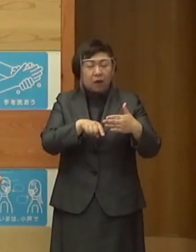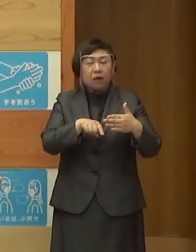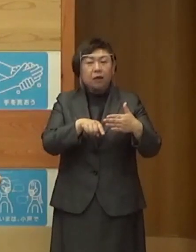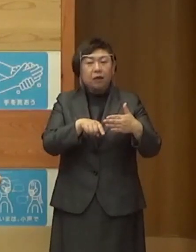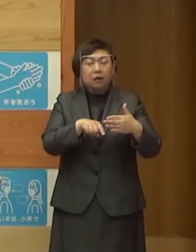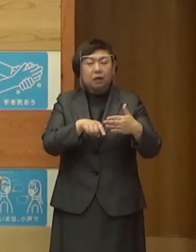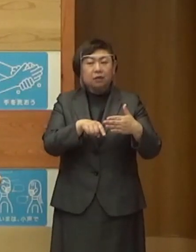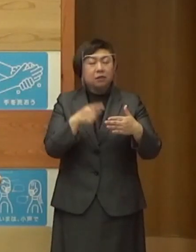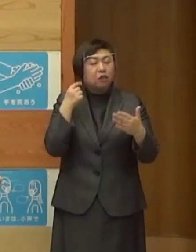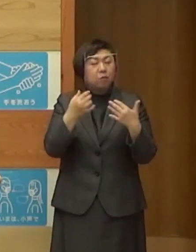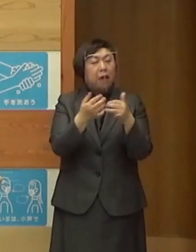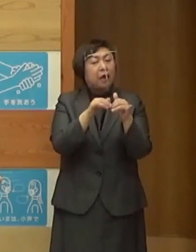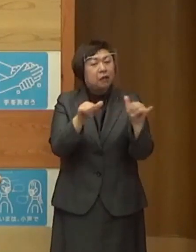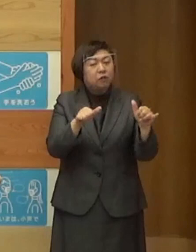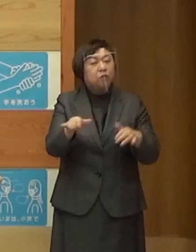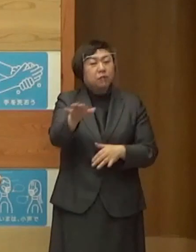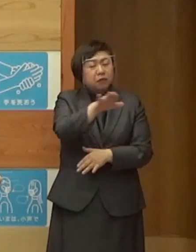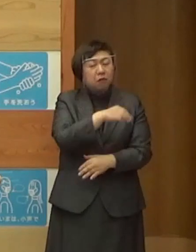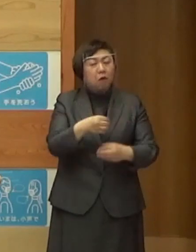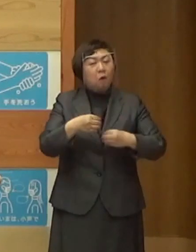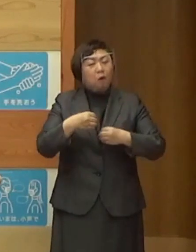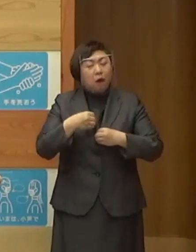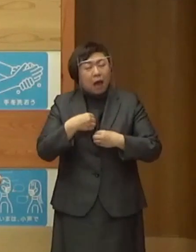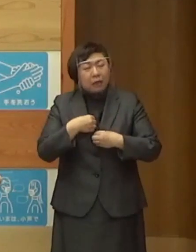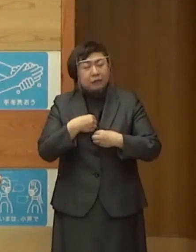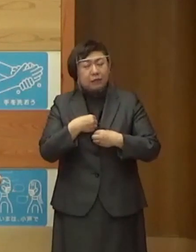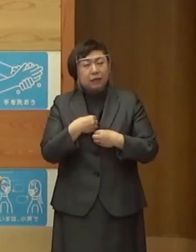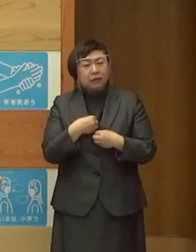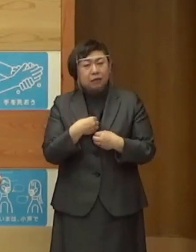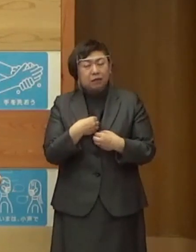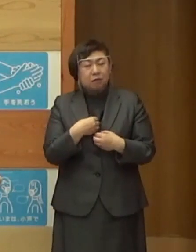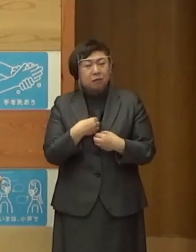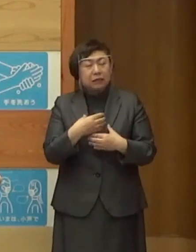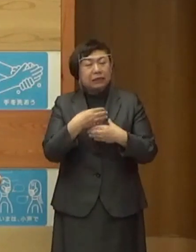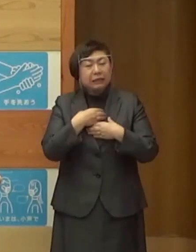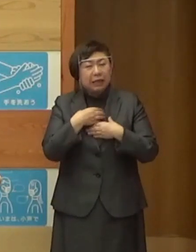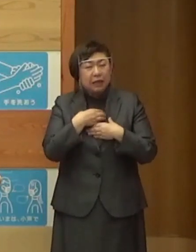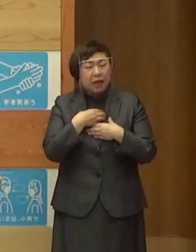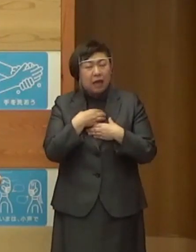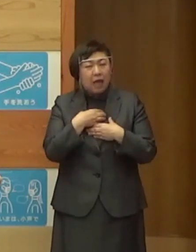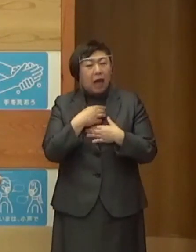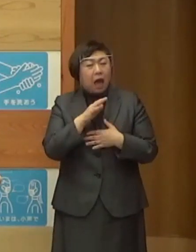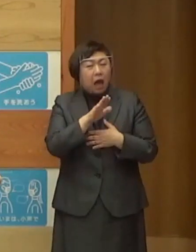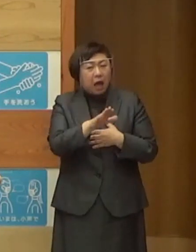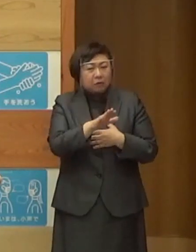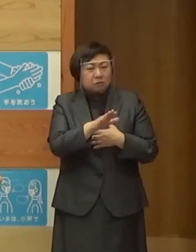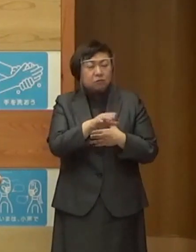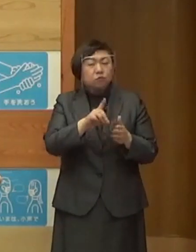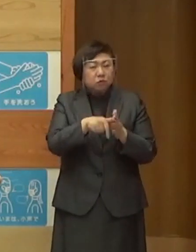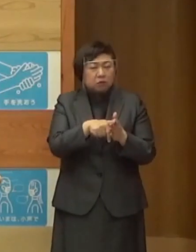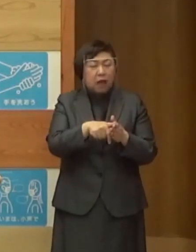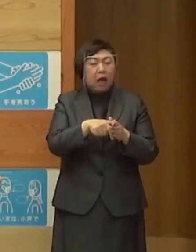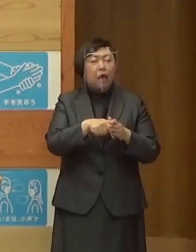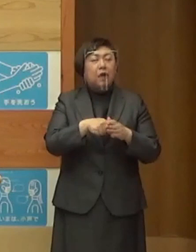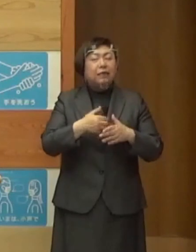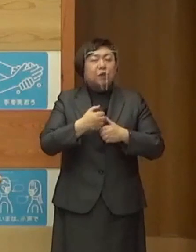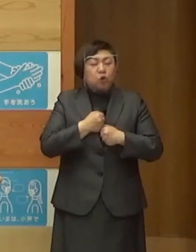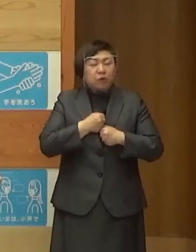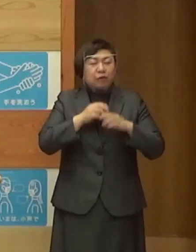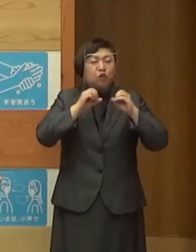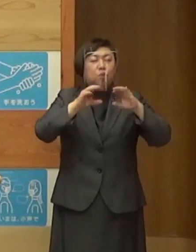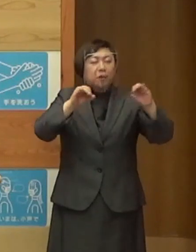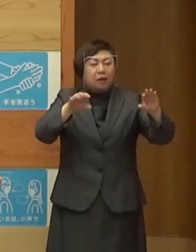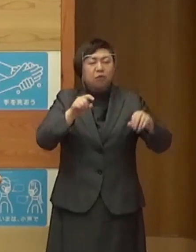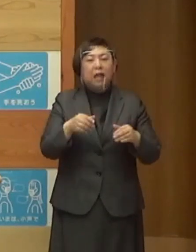例えば人々が感染リスクの高い行動を回避するように呼びかけって、これ当たり前のことが書いてあるんですけども、こ